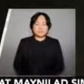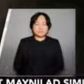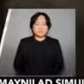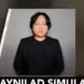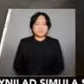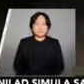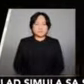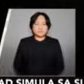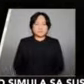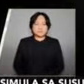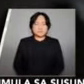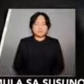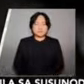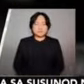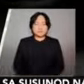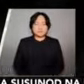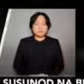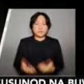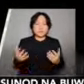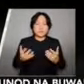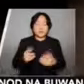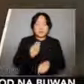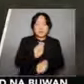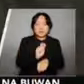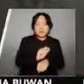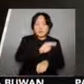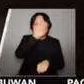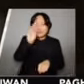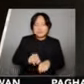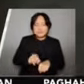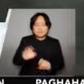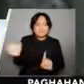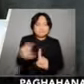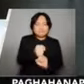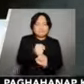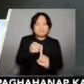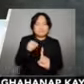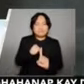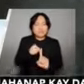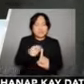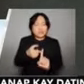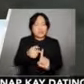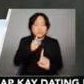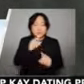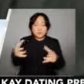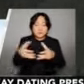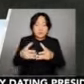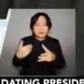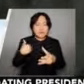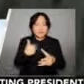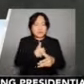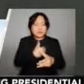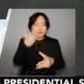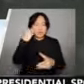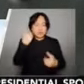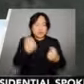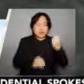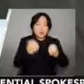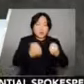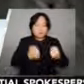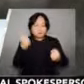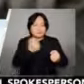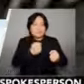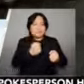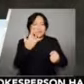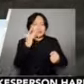Sa area ng Tondo, Maynila, panadakip ng Pasig Police ang isa sa mga miyembro ng Basag Kotse Gang na nambiktima sa Pasig. Basahan